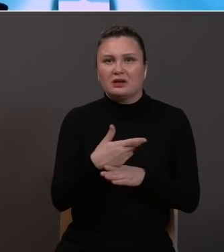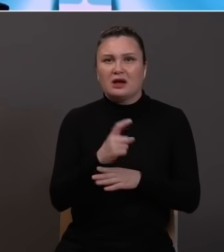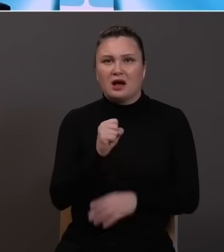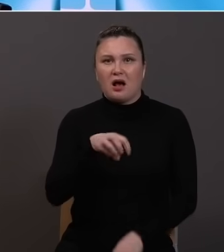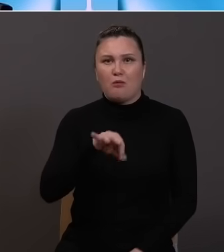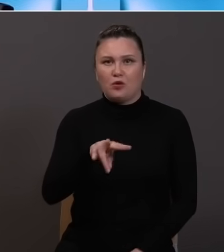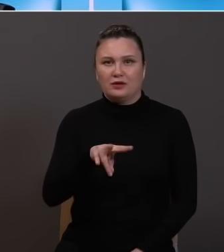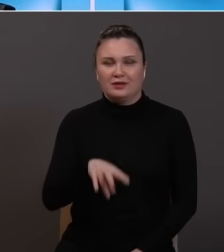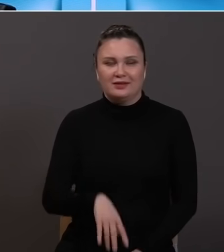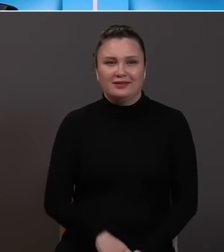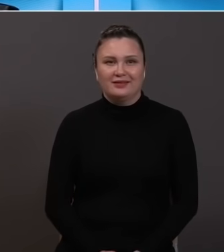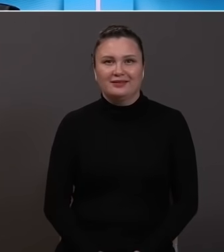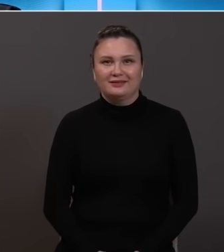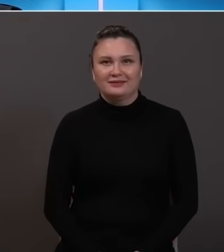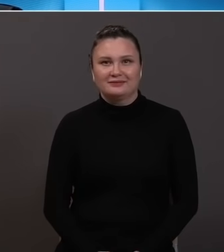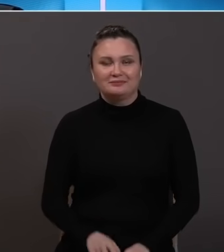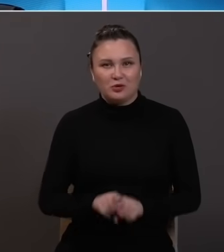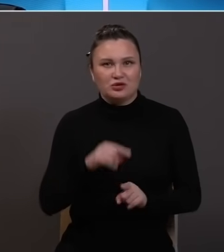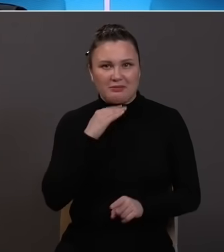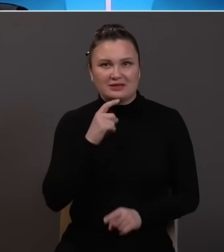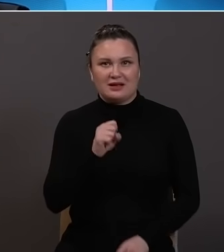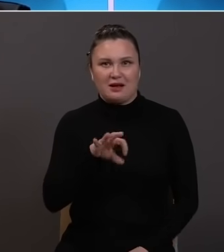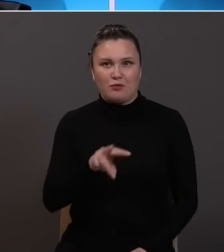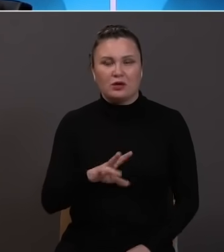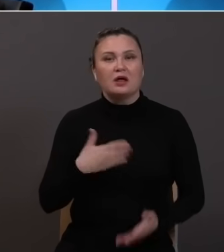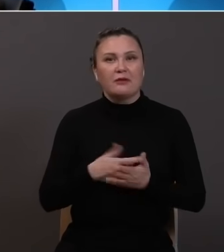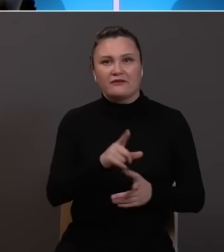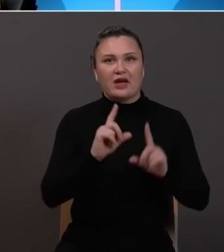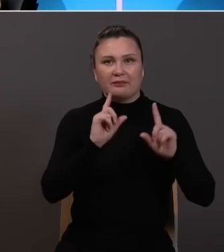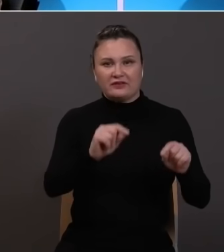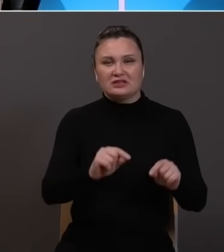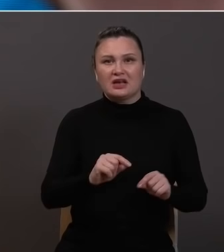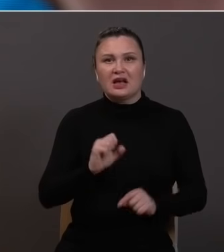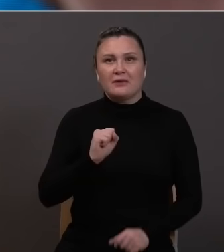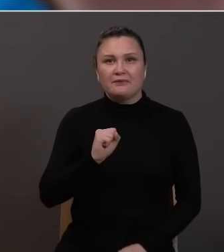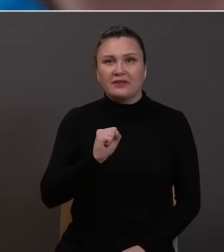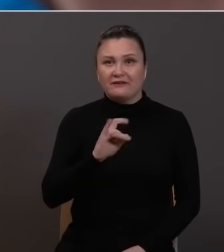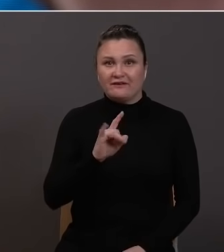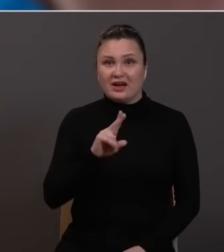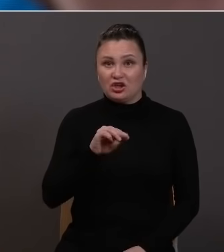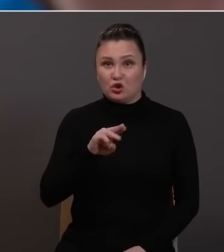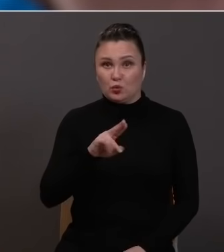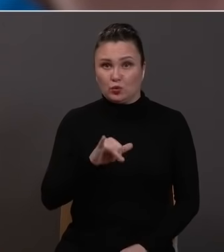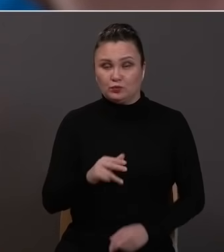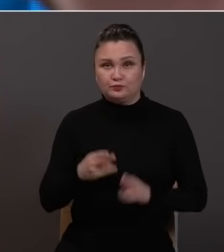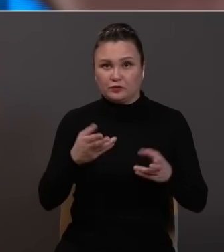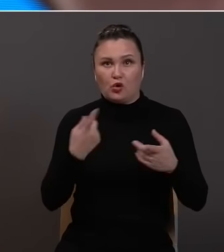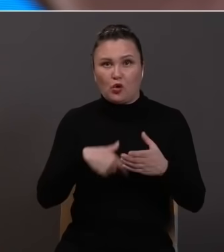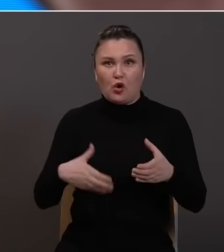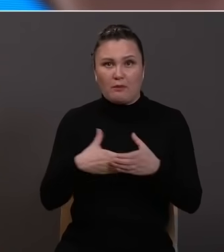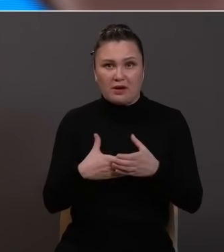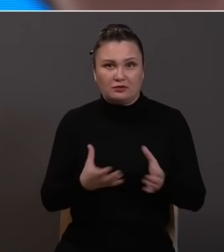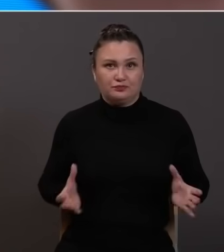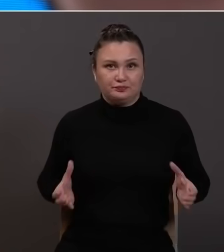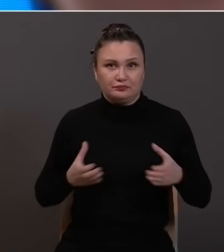хамон. Ну а допустим, вы отправляетесь в арктическое путешествие, собираете команду, поездка